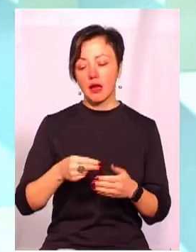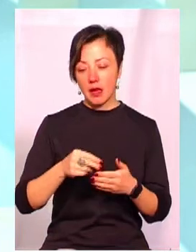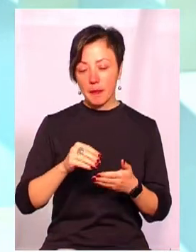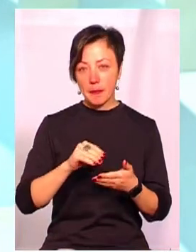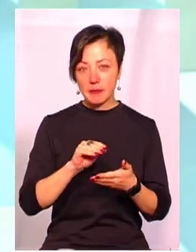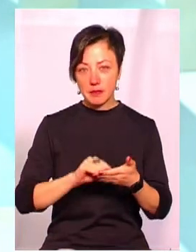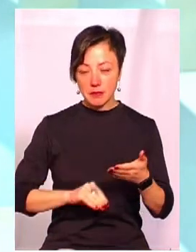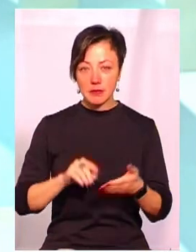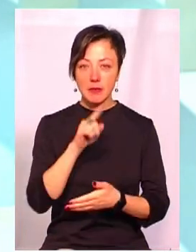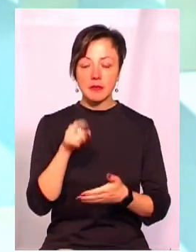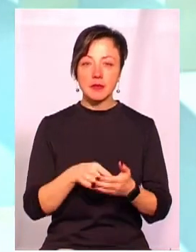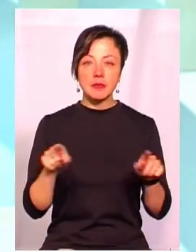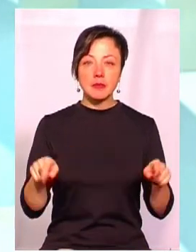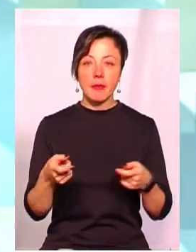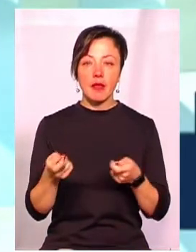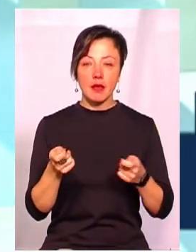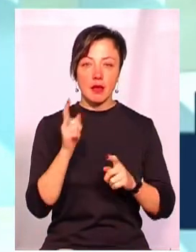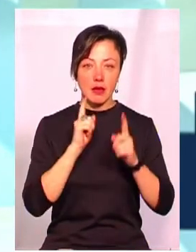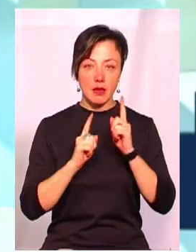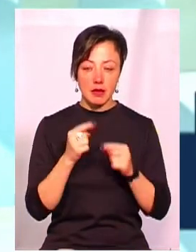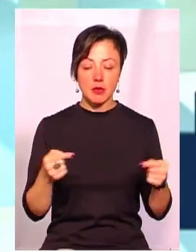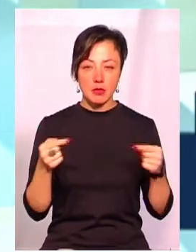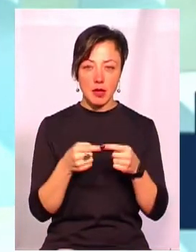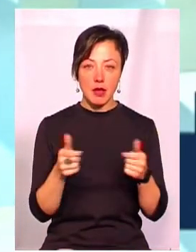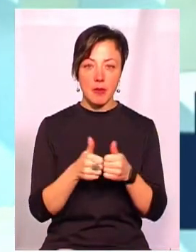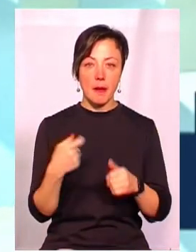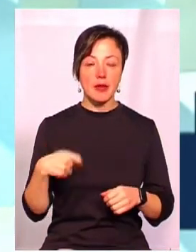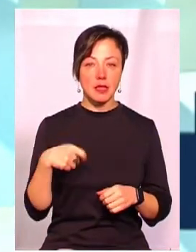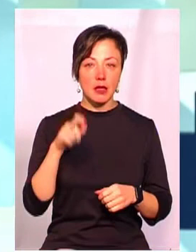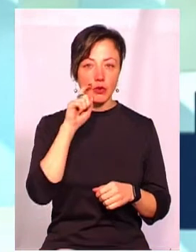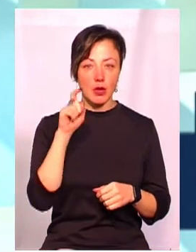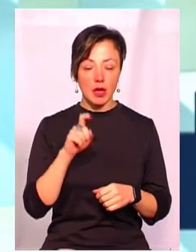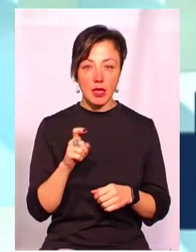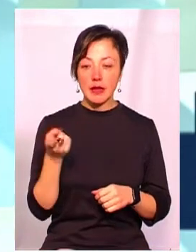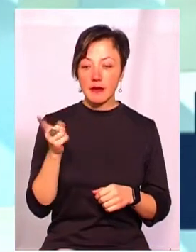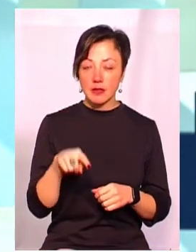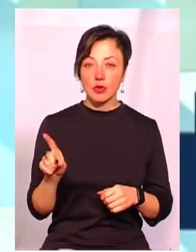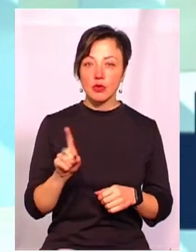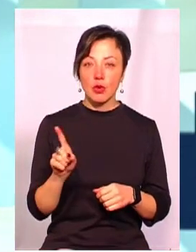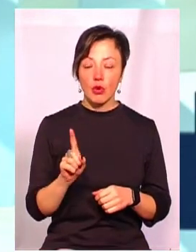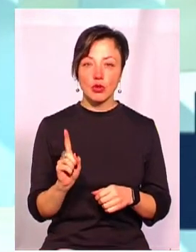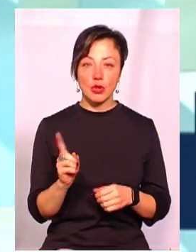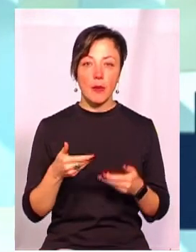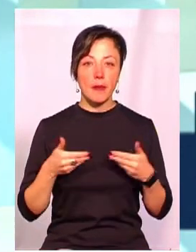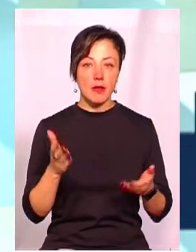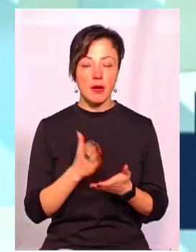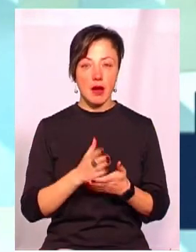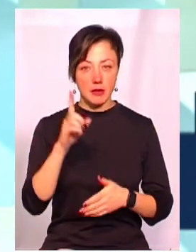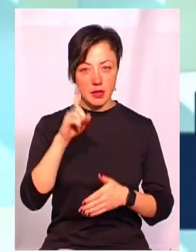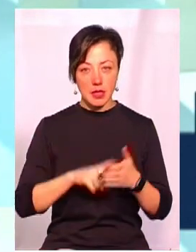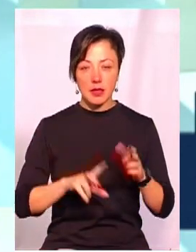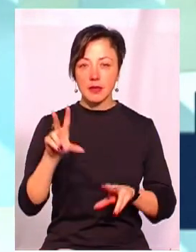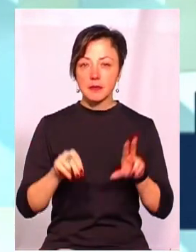резолюції питання створення координаційної ради безпосередньо при президенту України в силу того, що ми маємо